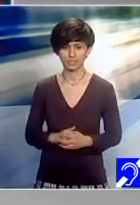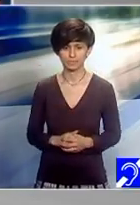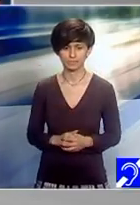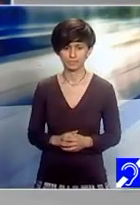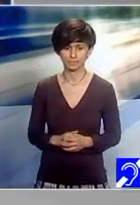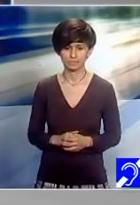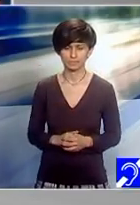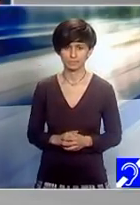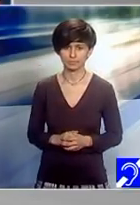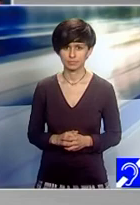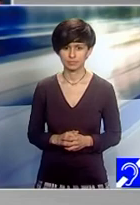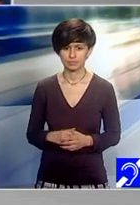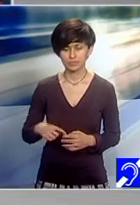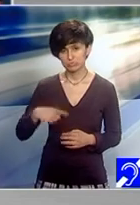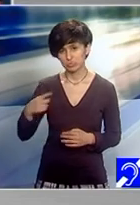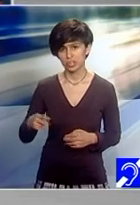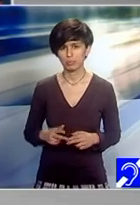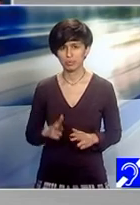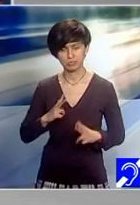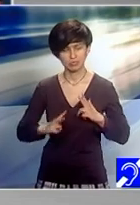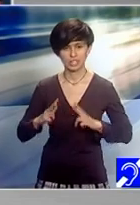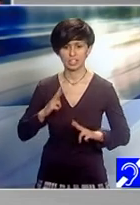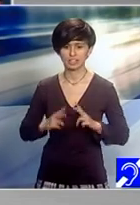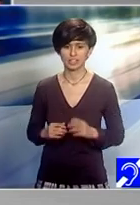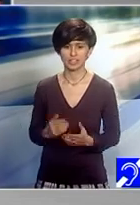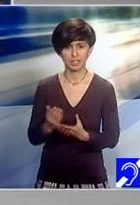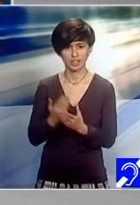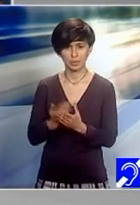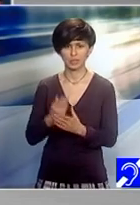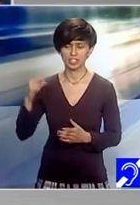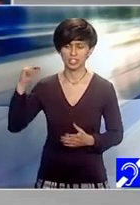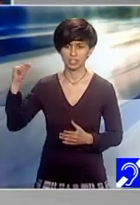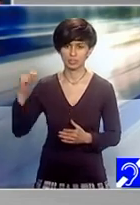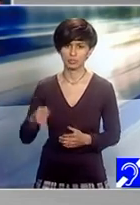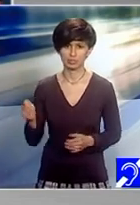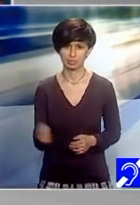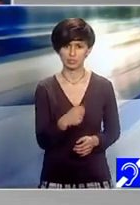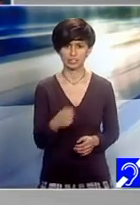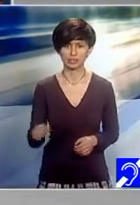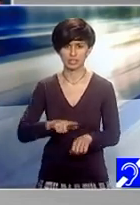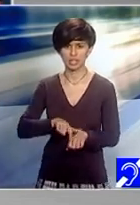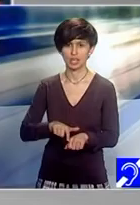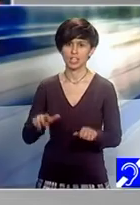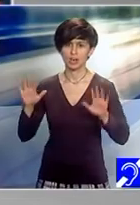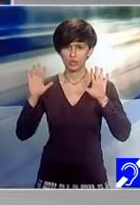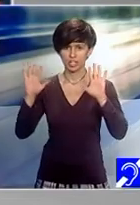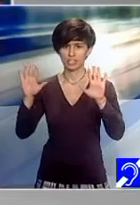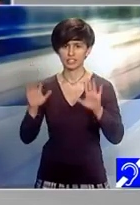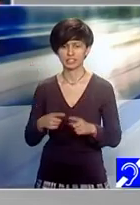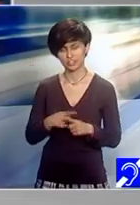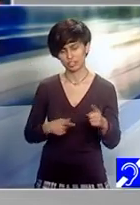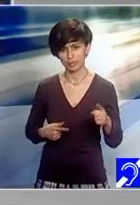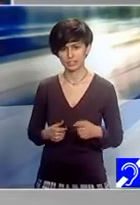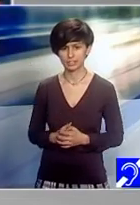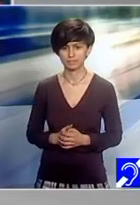Și imediat relaxare la poveștile lui Pilu. Scrimă. Cu Peter Habala. De la 22:30, așa că astăzi domin postul, dar și